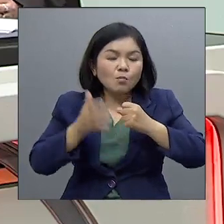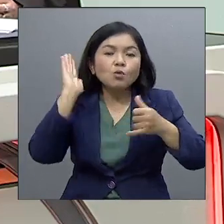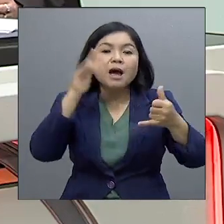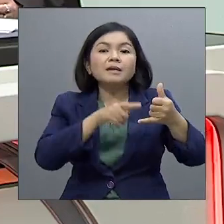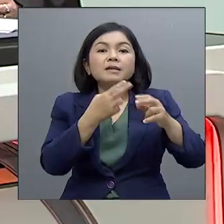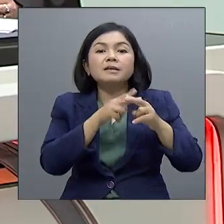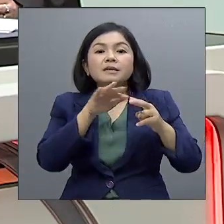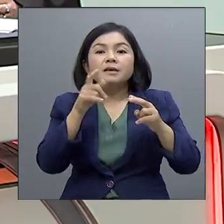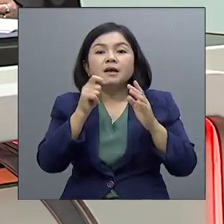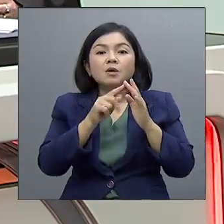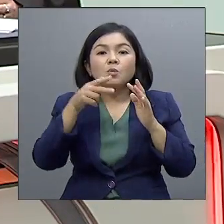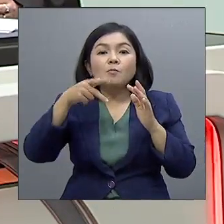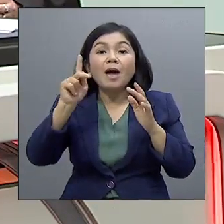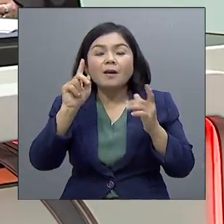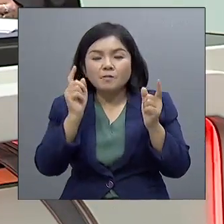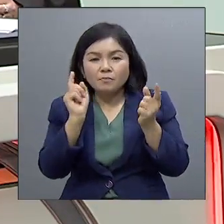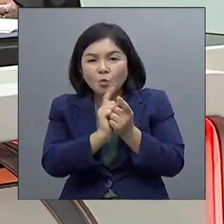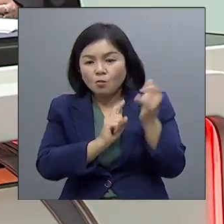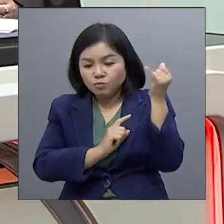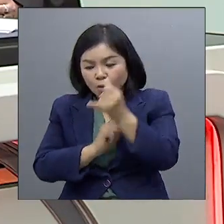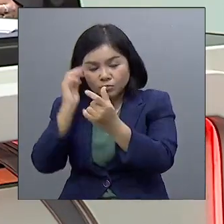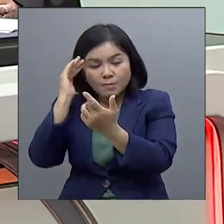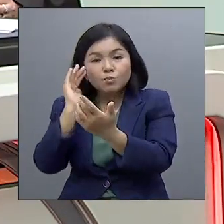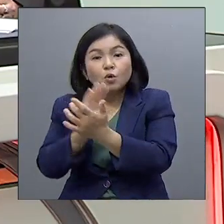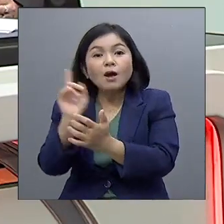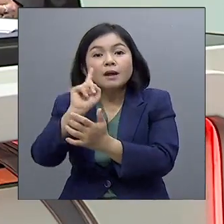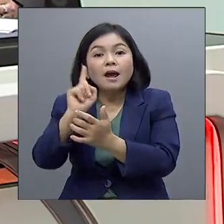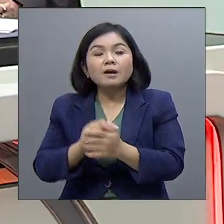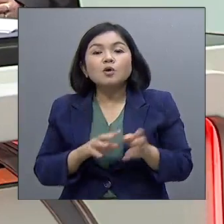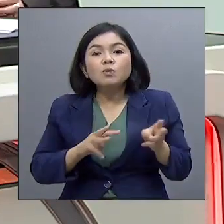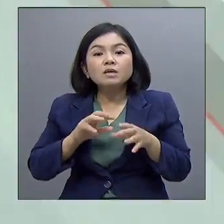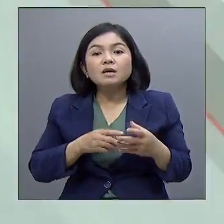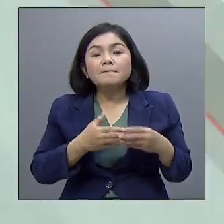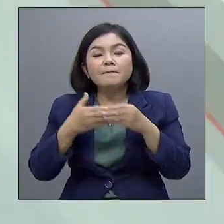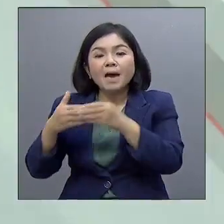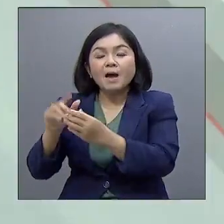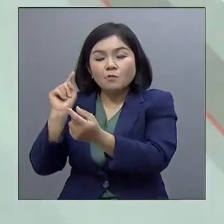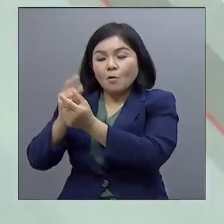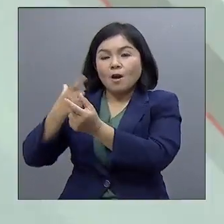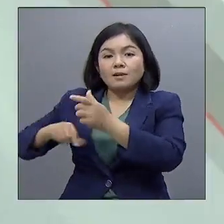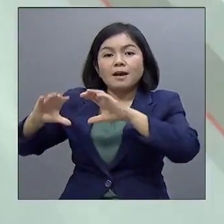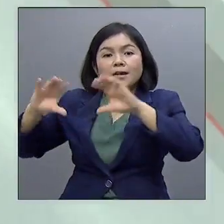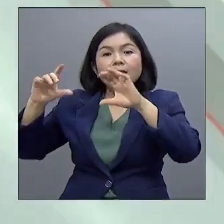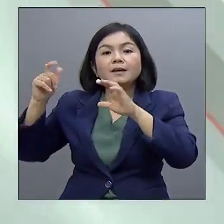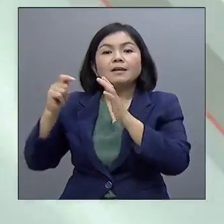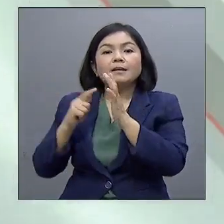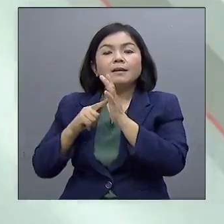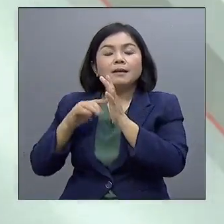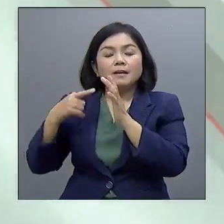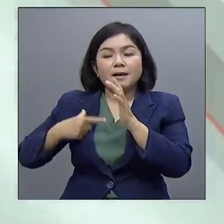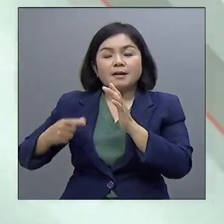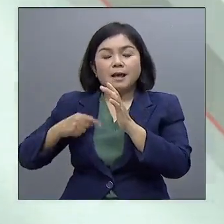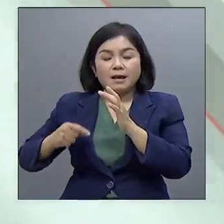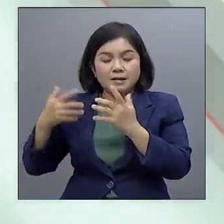านเข้าพบพนักงานสอบสวนนะคะมีการถูกแจ้งข้อกล่าวหานำตัวส่งอัยการแล้ววันนี้ค่ะพันตำรวจโทมานพงษ์วง